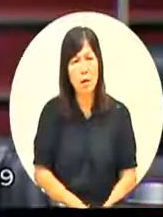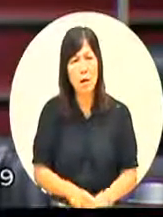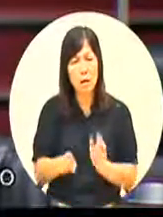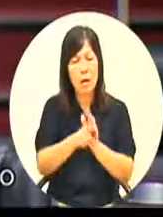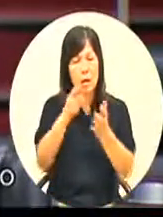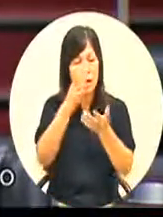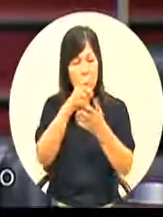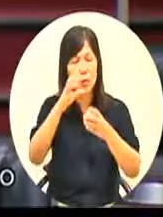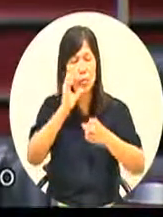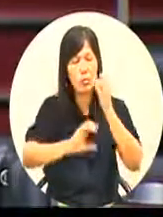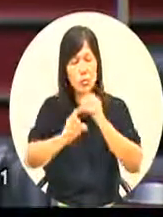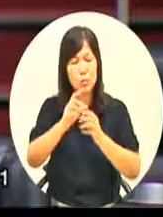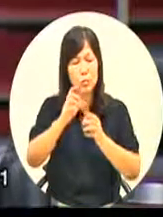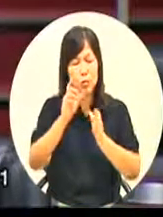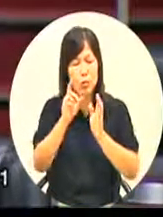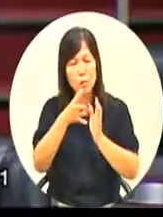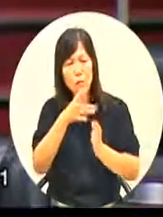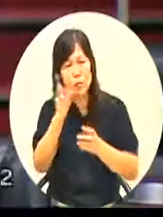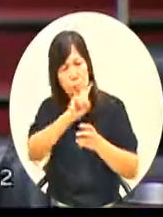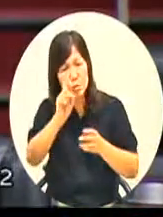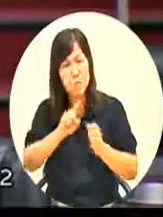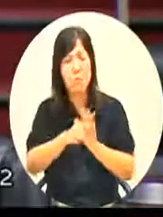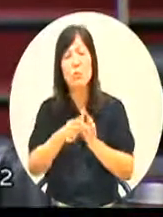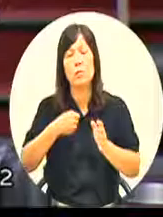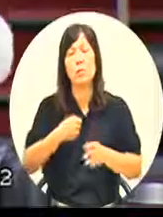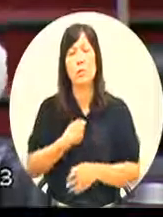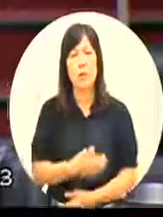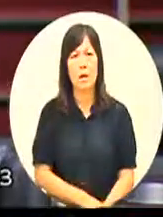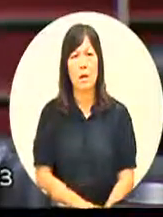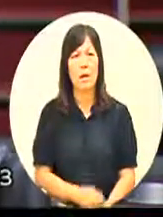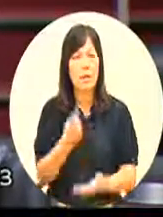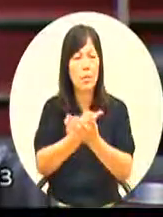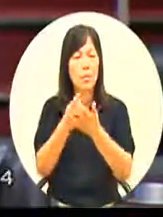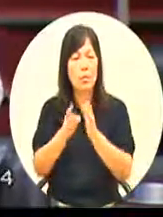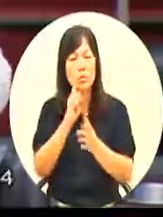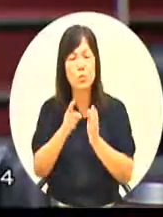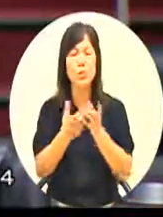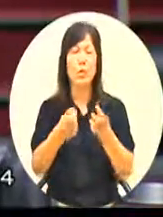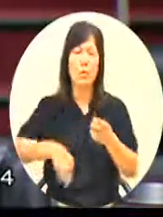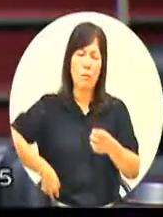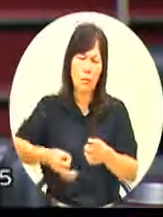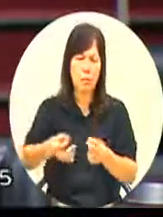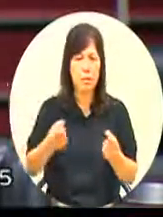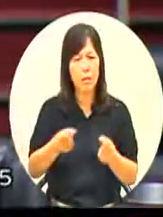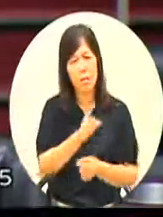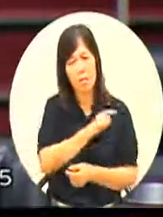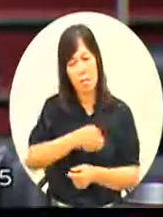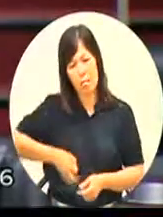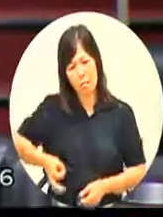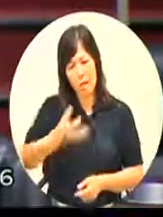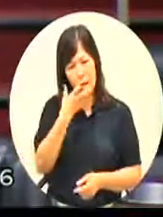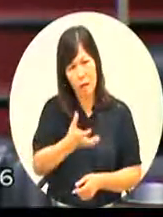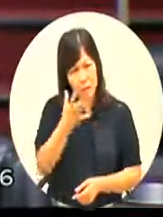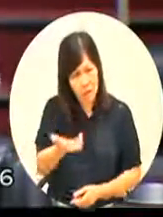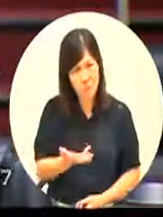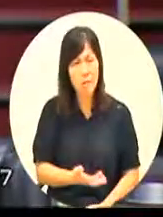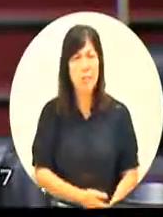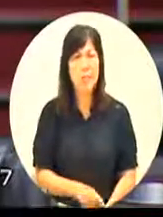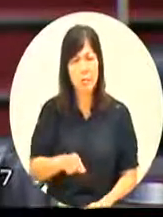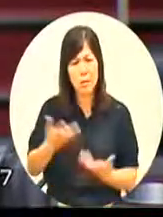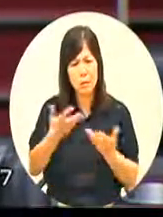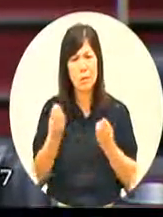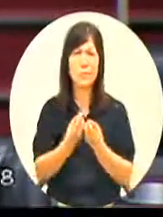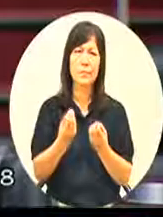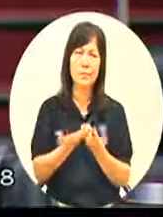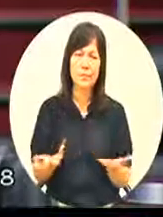都会背了，每次看就会 你看到你会觉得说哎呀，我缴的钱是不是该缴了。那这个问题怎么解决啊？